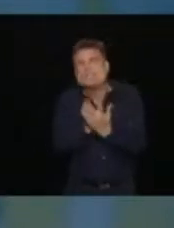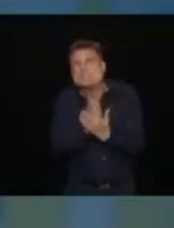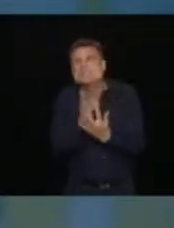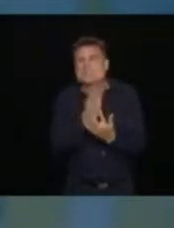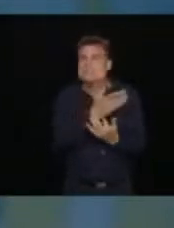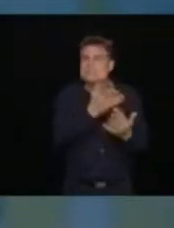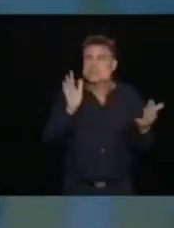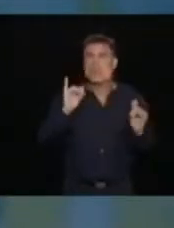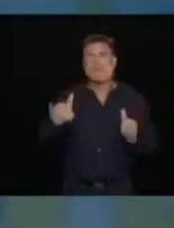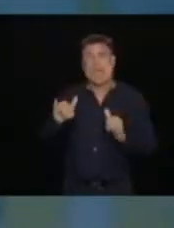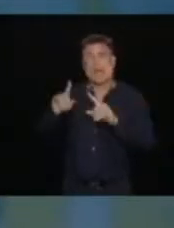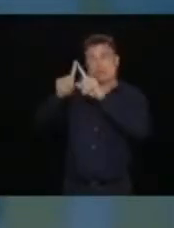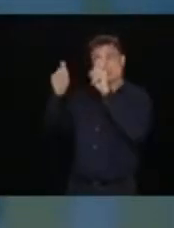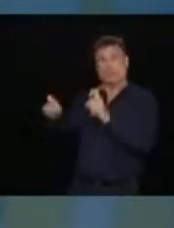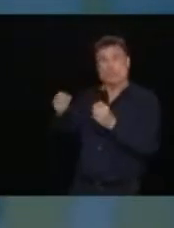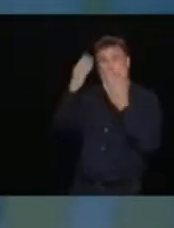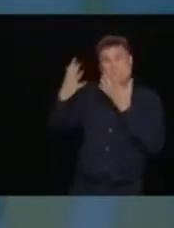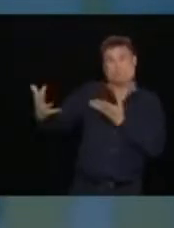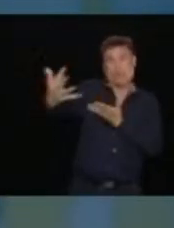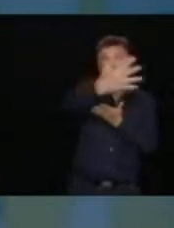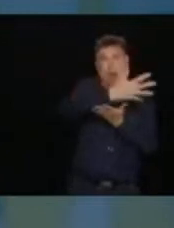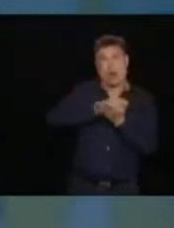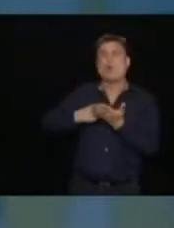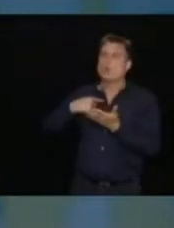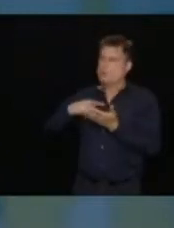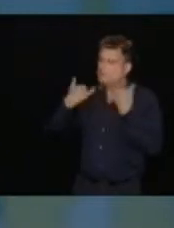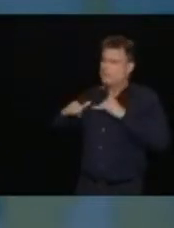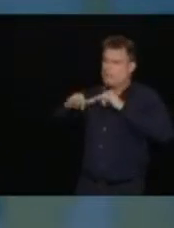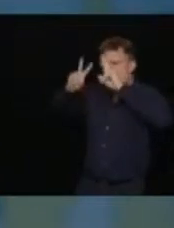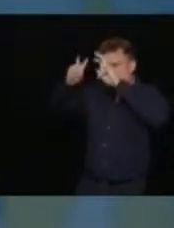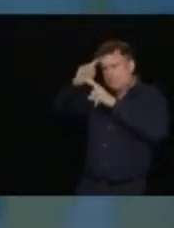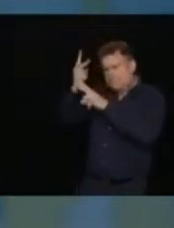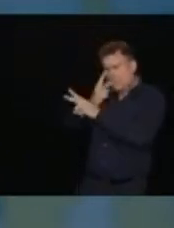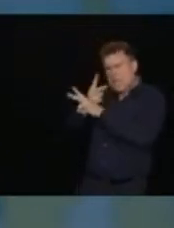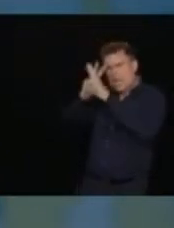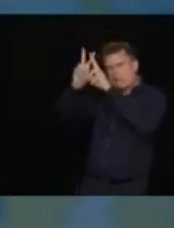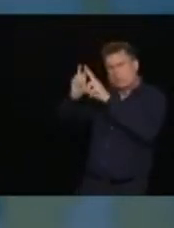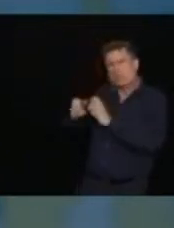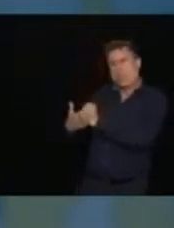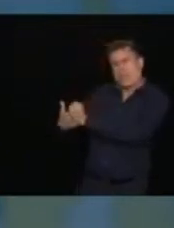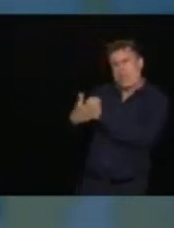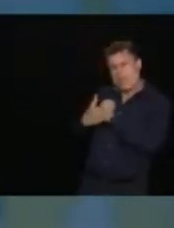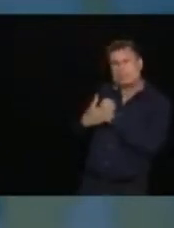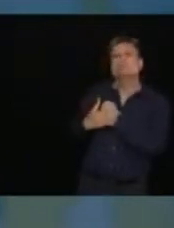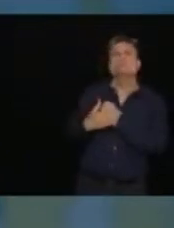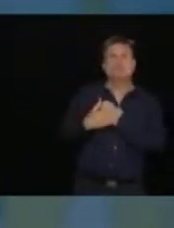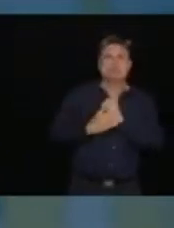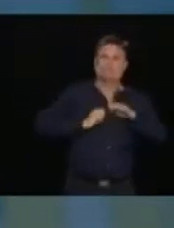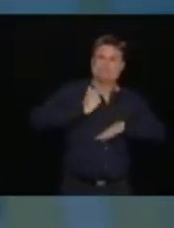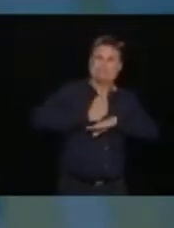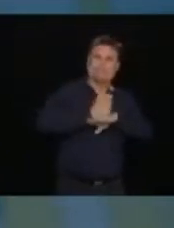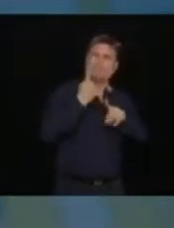须还是要坚持继续下去。当然，我们也会用这个民意调查